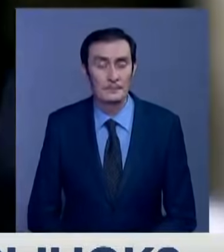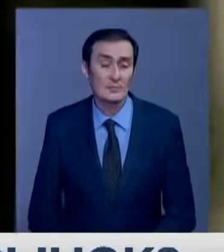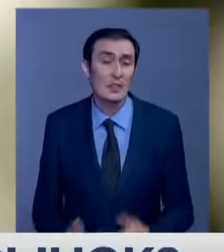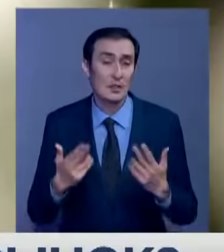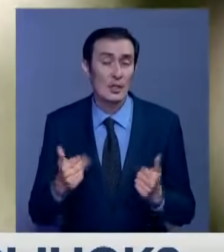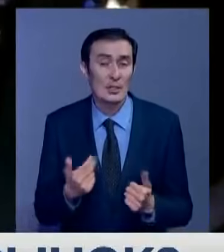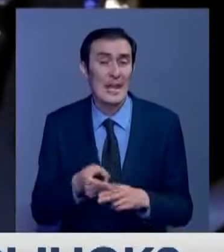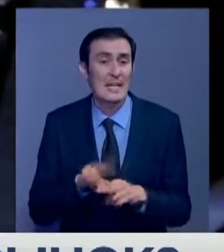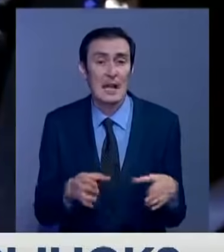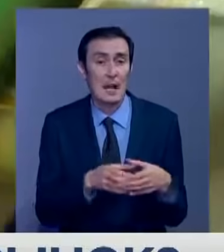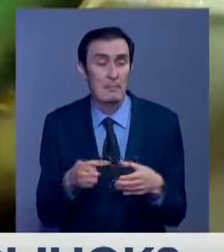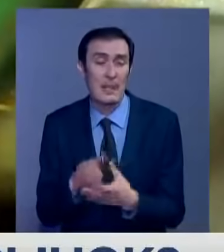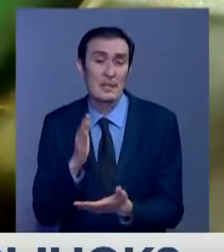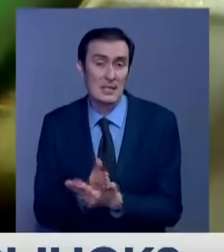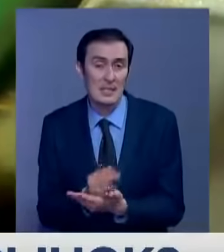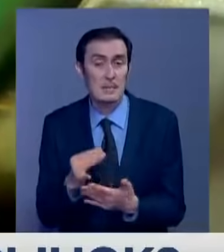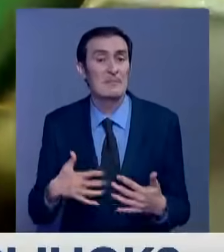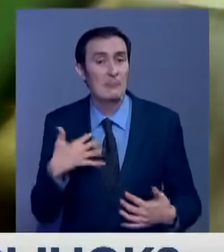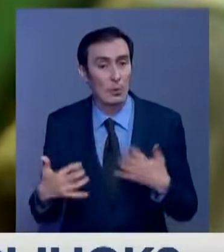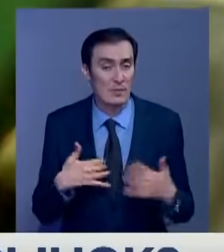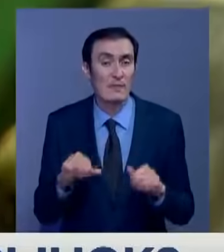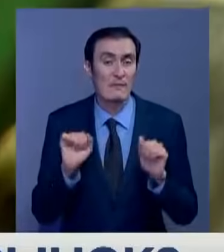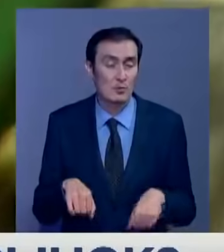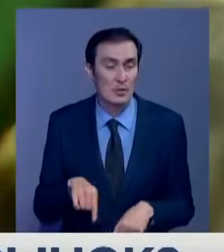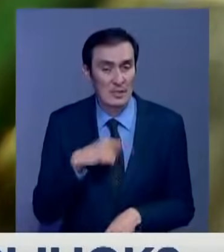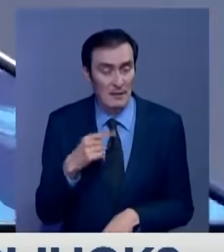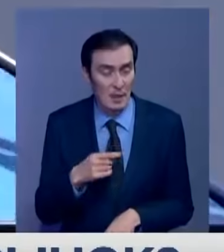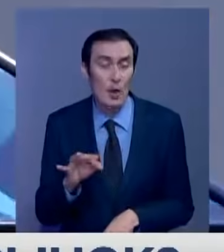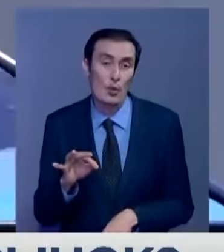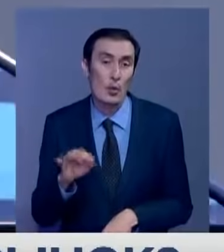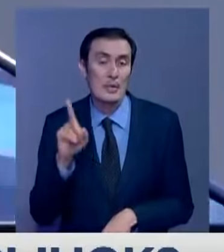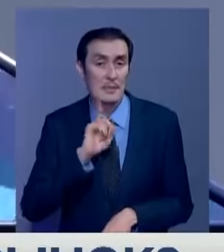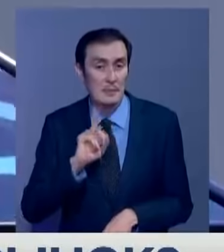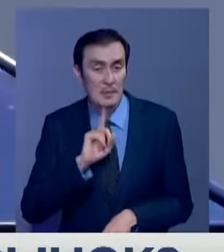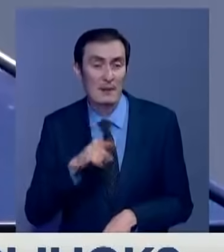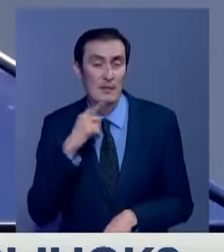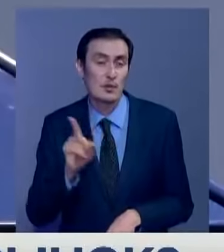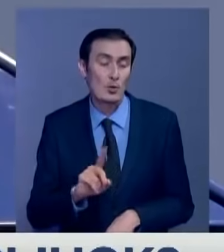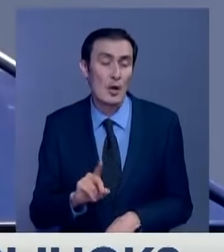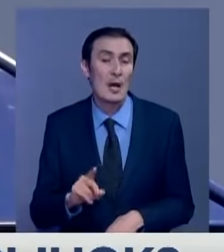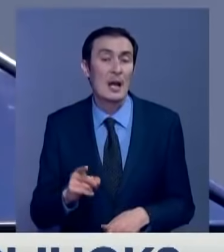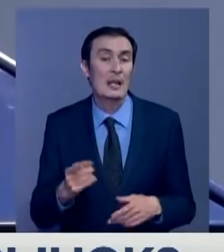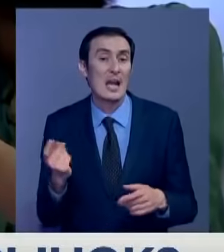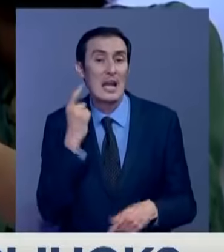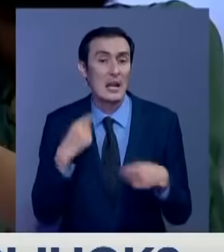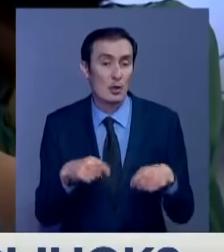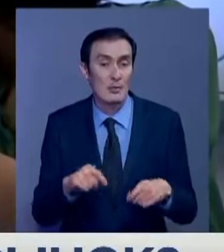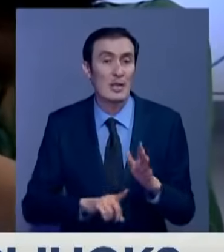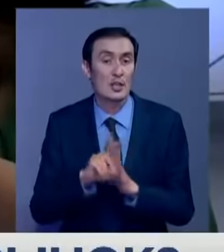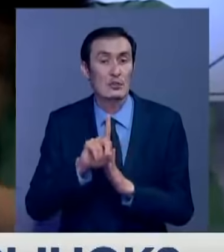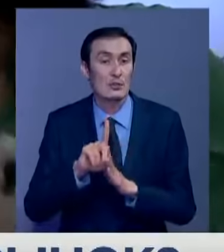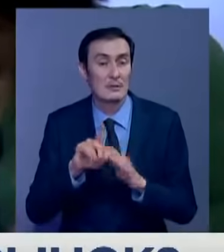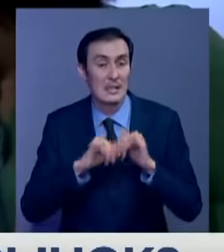Конечно, у всех этих компаний есть поводы для волнений, говорят эксперты. Тем не менее, аналитики уверены, что когда экономика выйдет из